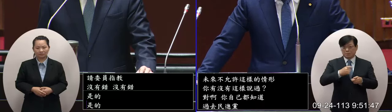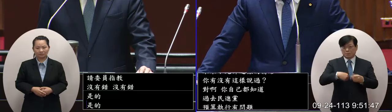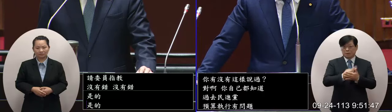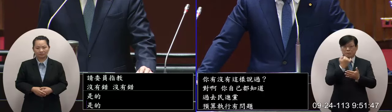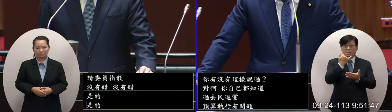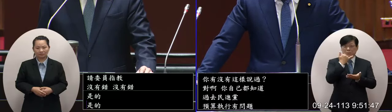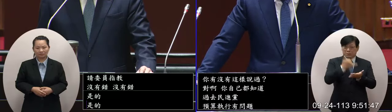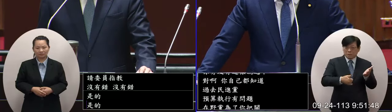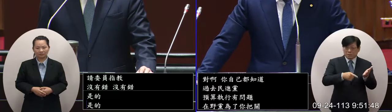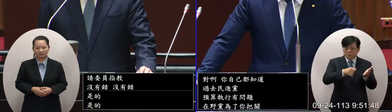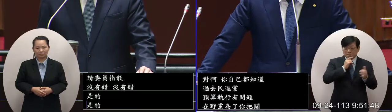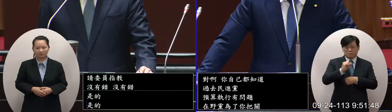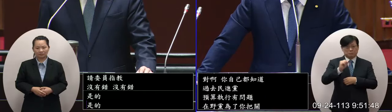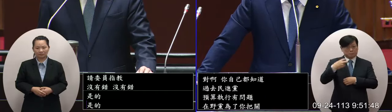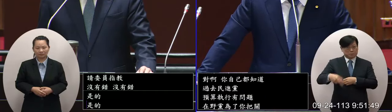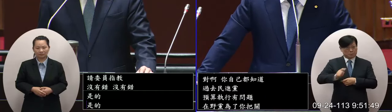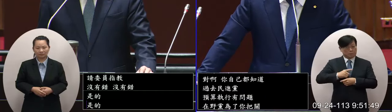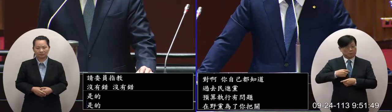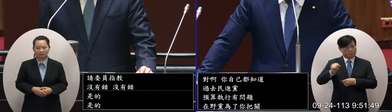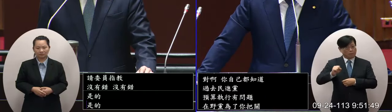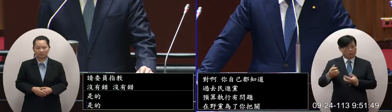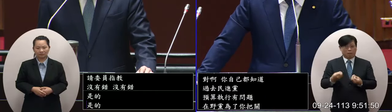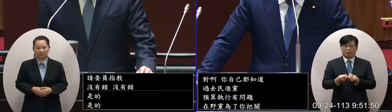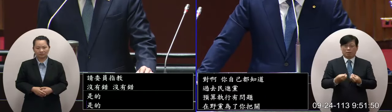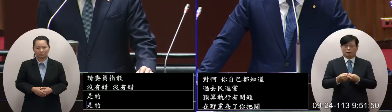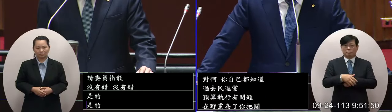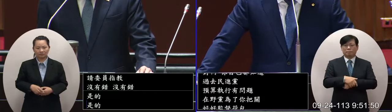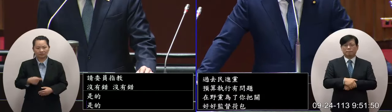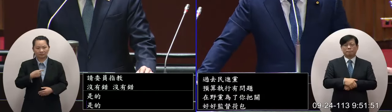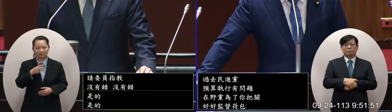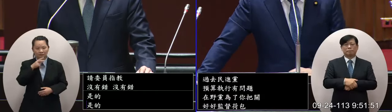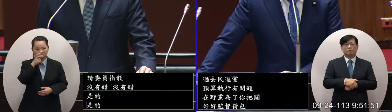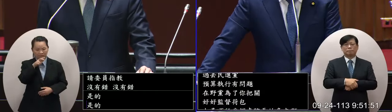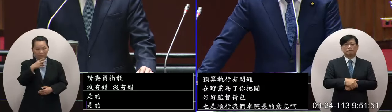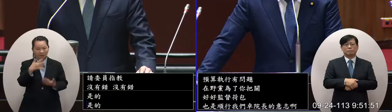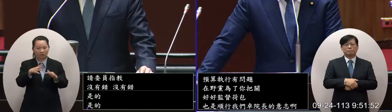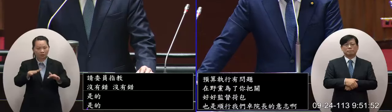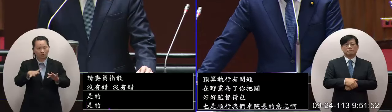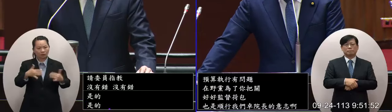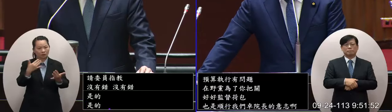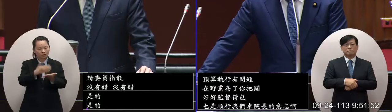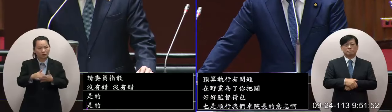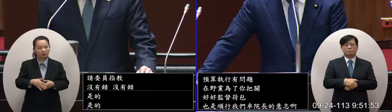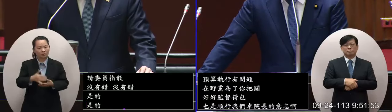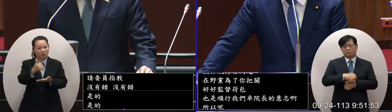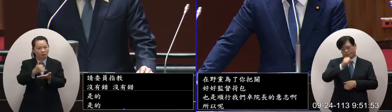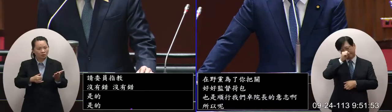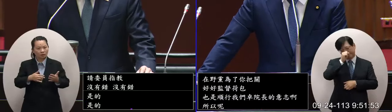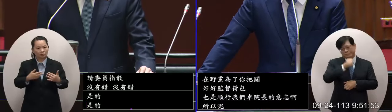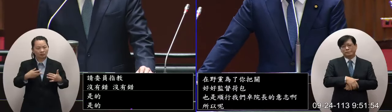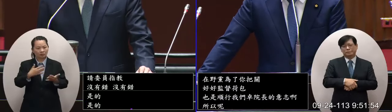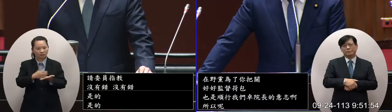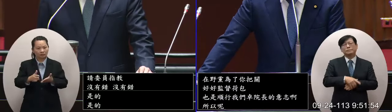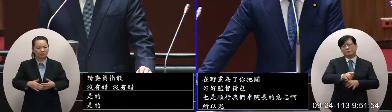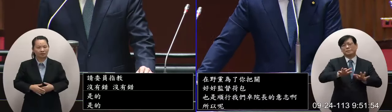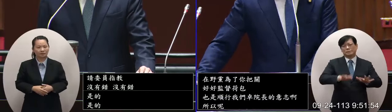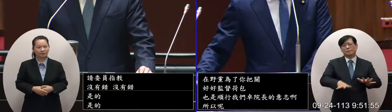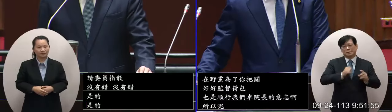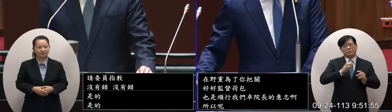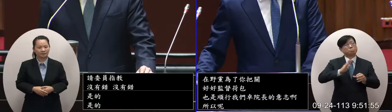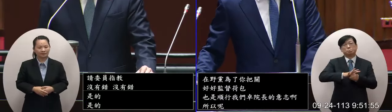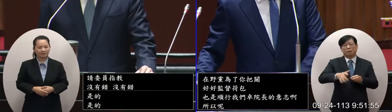泰不满，不准在野退回吗？ 我发现问题，我们是解决问题，退回解决不了问题。 好啦，你今天不